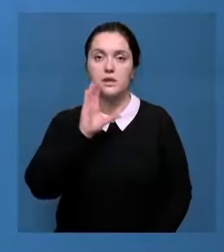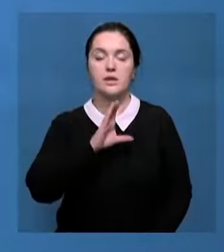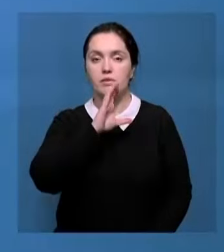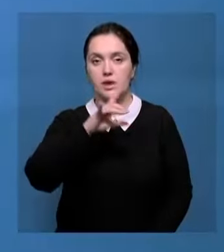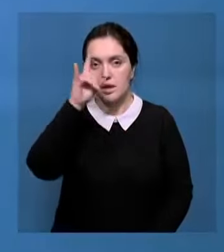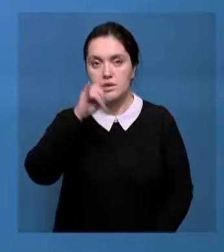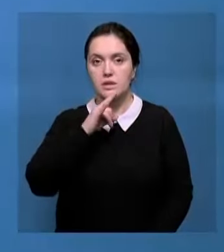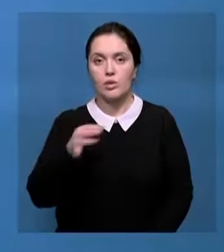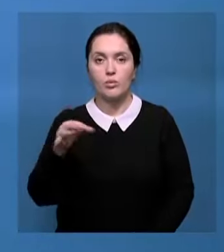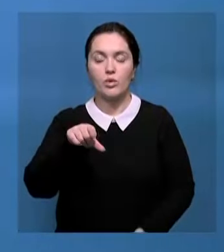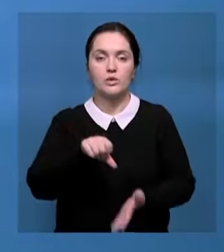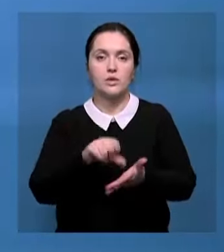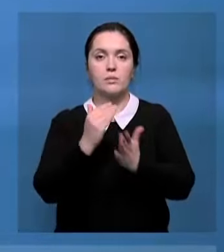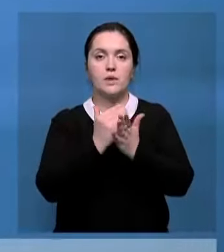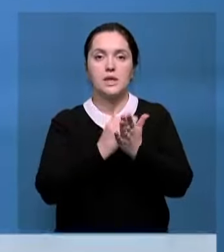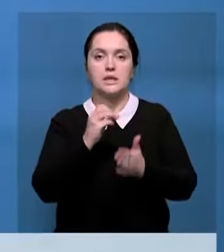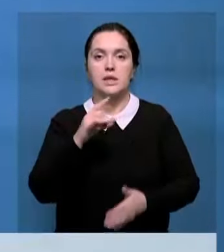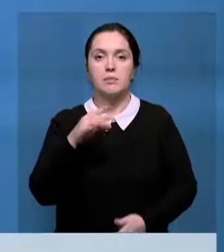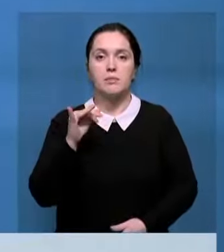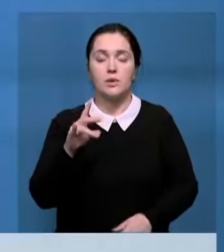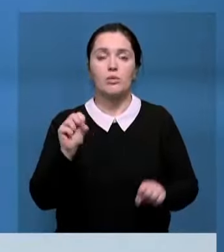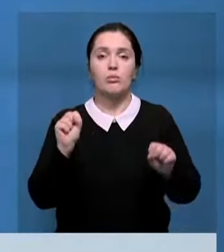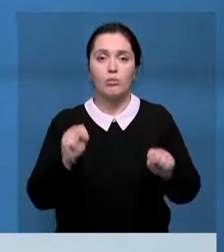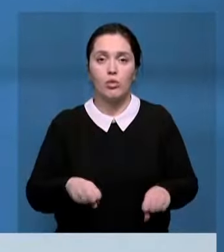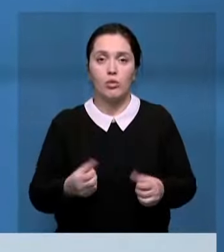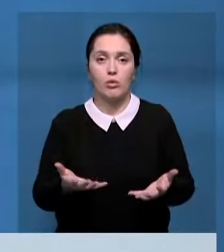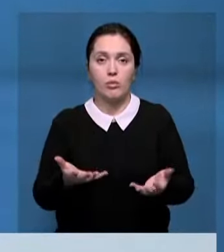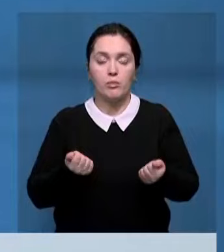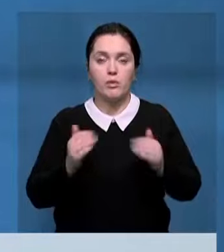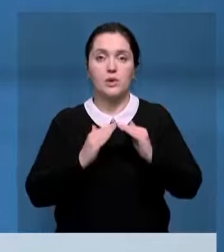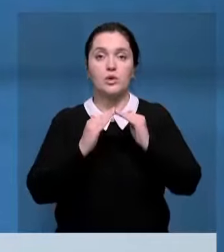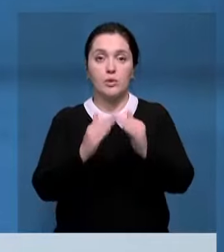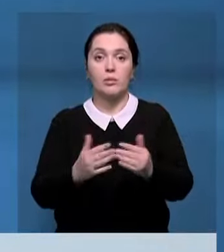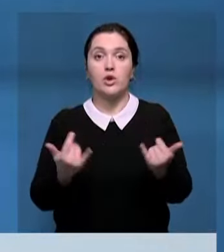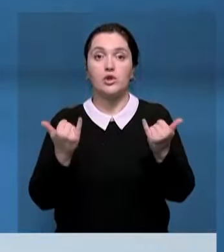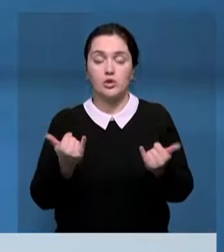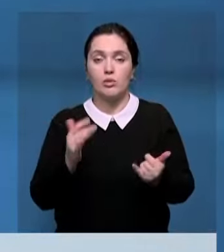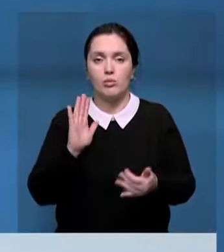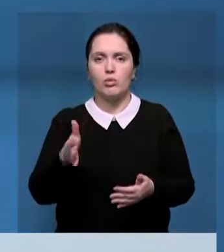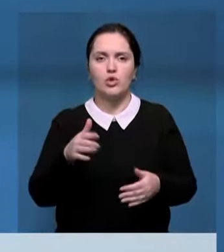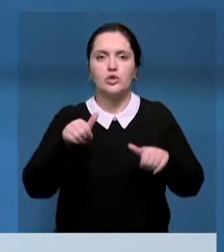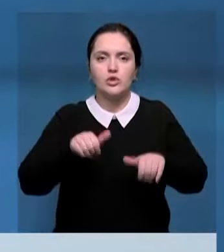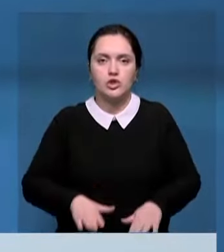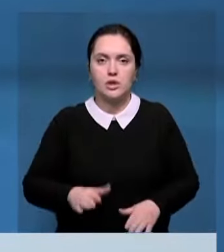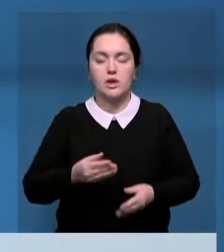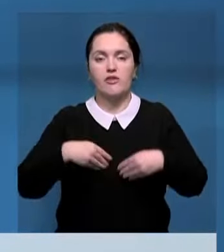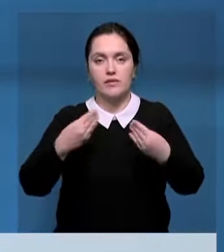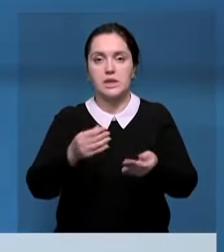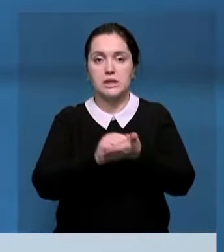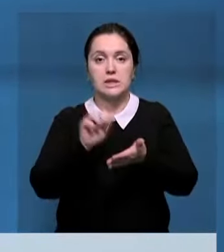В Североказахстанской области участники программы «Серпен» могут стать обладателями жилья. Сейчас рассматривается вопрос выдачи